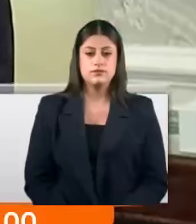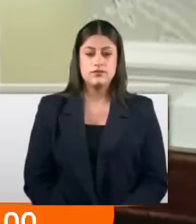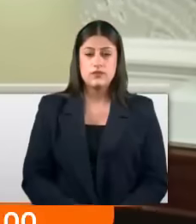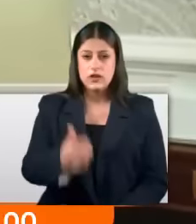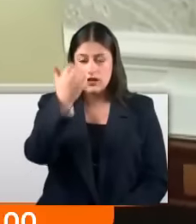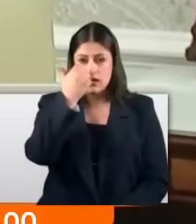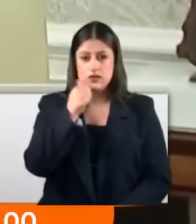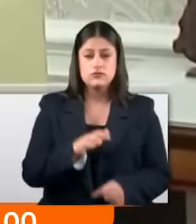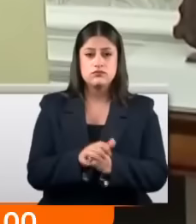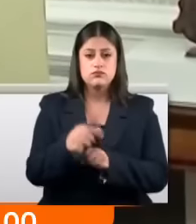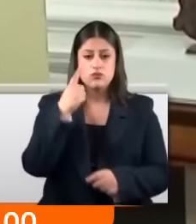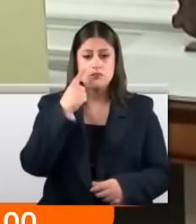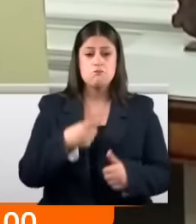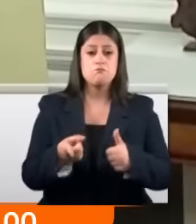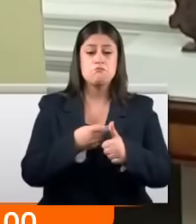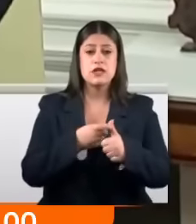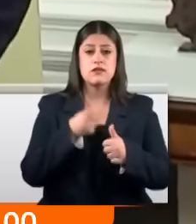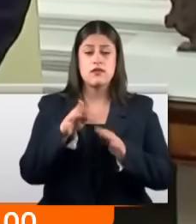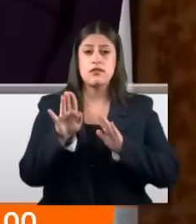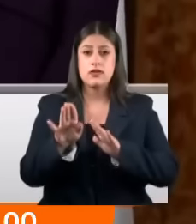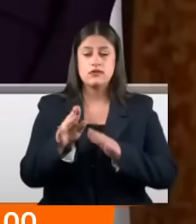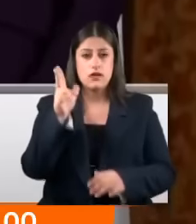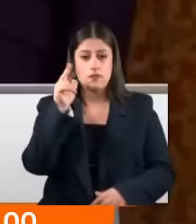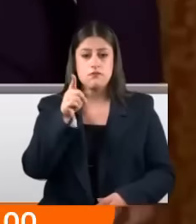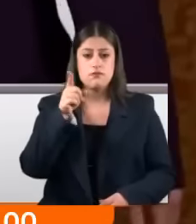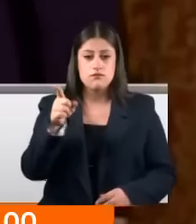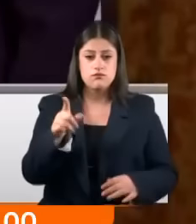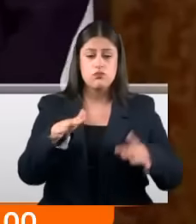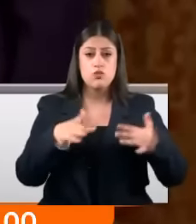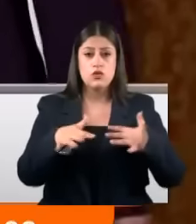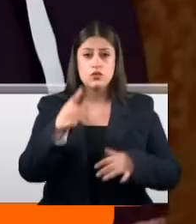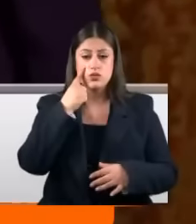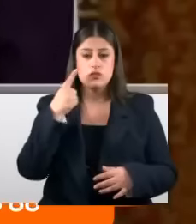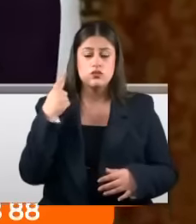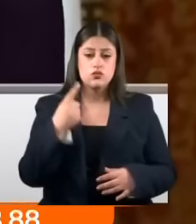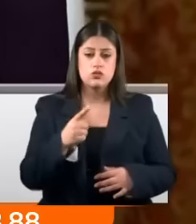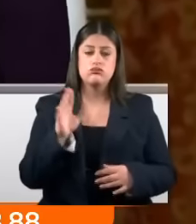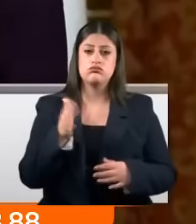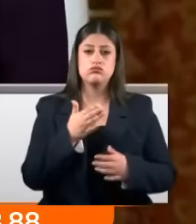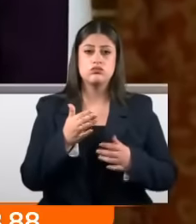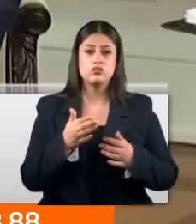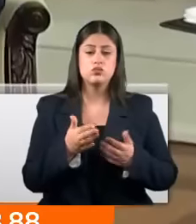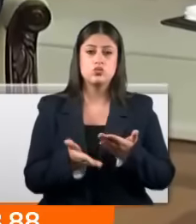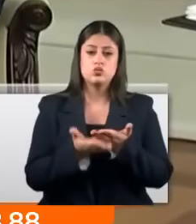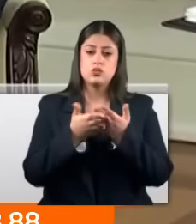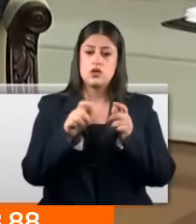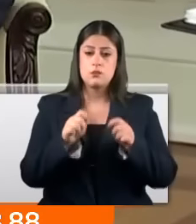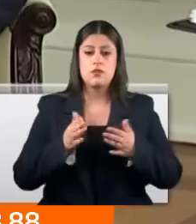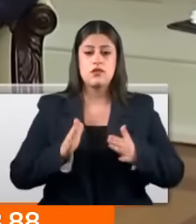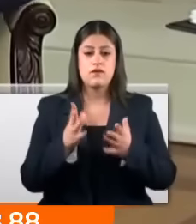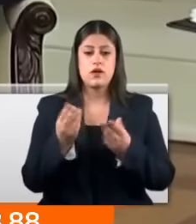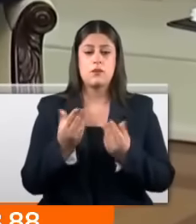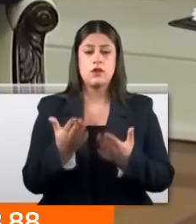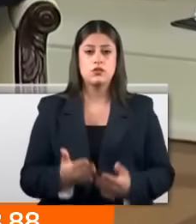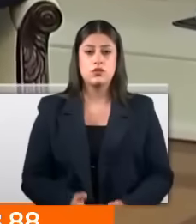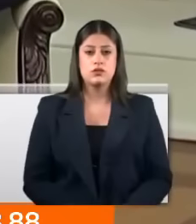Gazze kasabı bir numaralı destekçisi Amerika'da protestolara rağmen el üstünde tutulmaya devam ediyor.